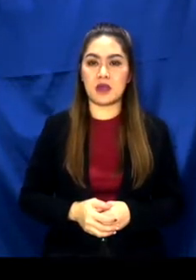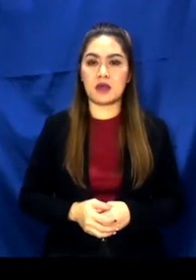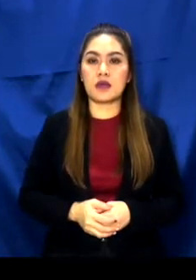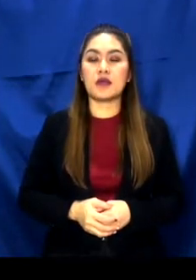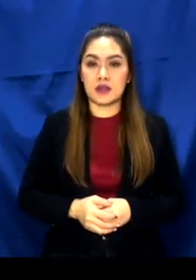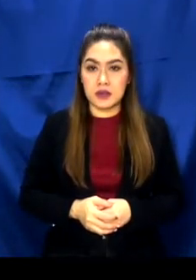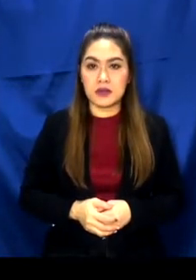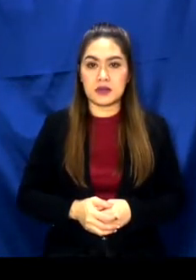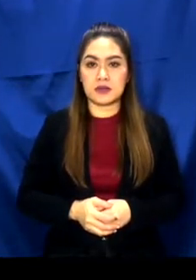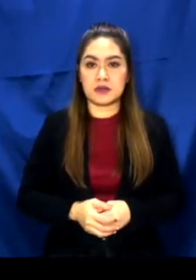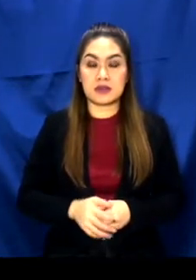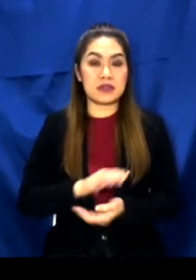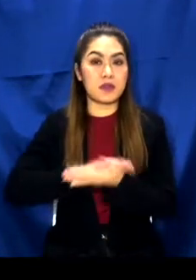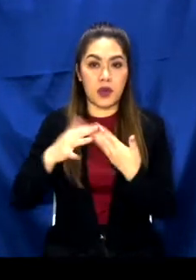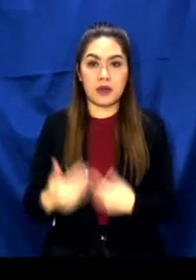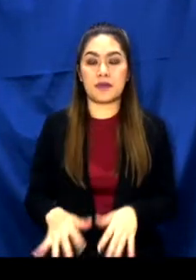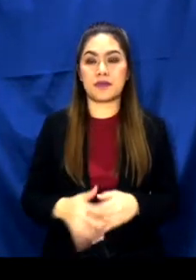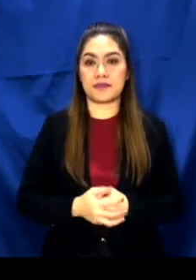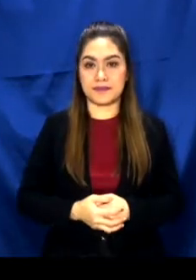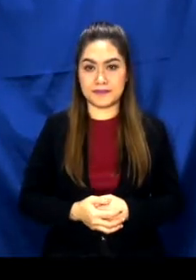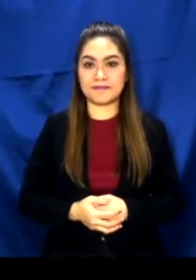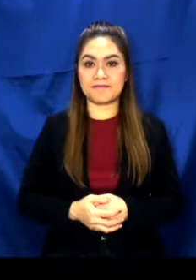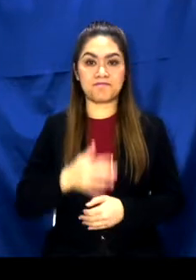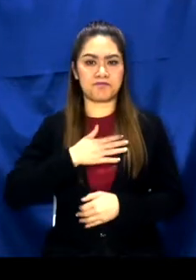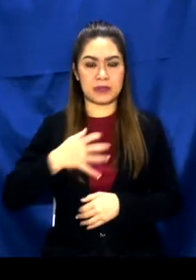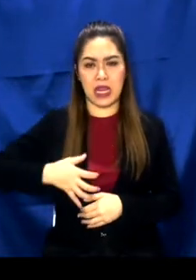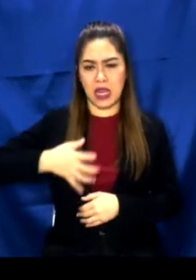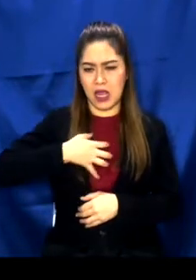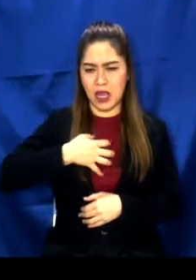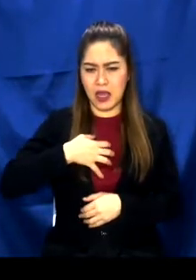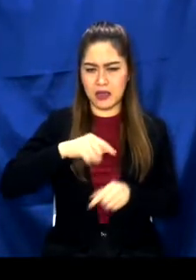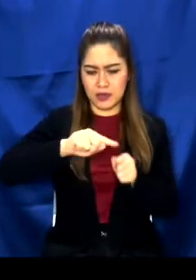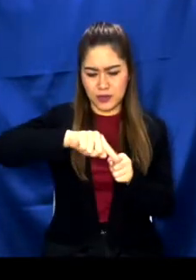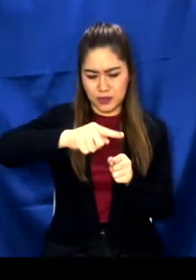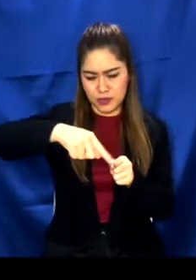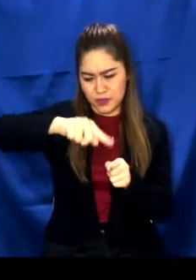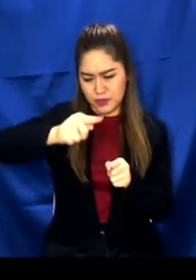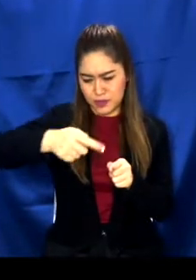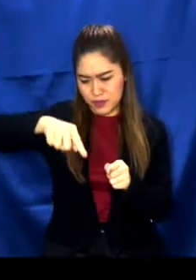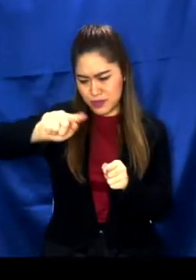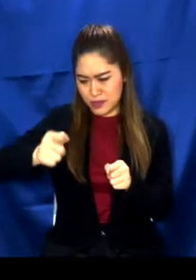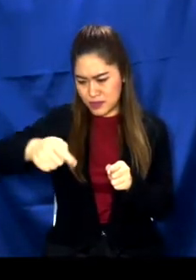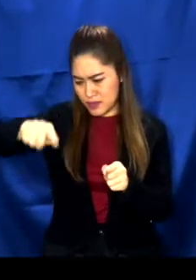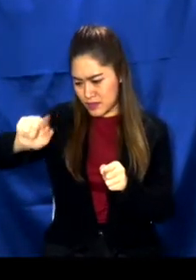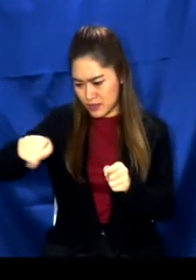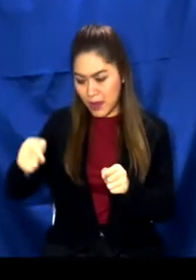นพอได้แบบนี้แล้วเราอยากได้ให้ขอบมันหยักพออยากได้ขอบมันหยักเนี่ย